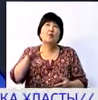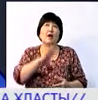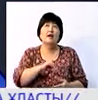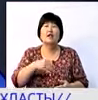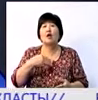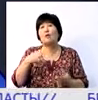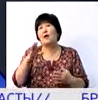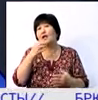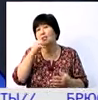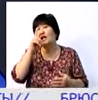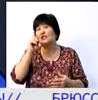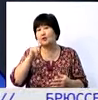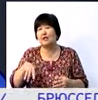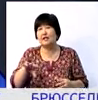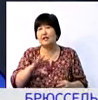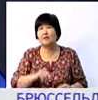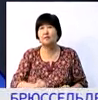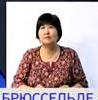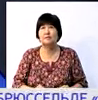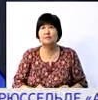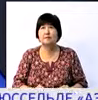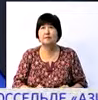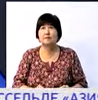бір-бір жақсы біледі негізі.